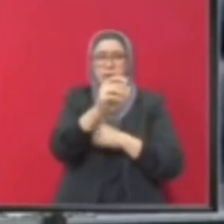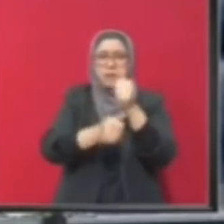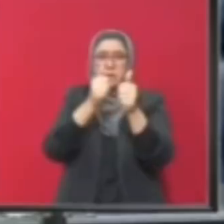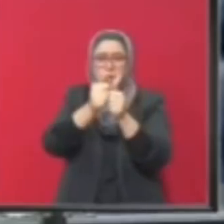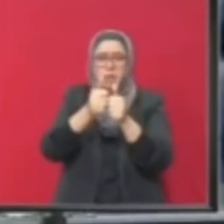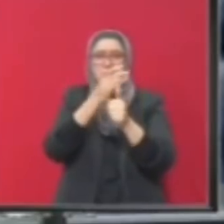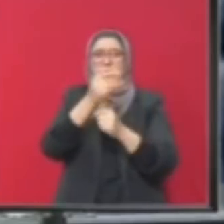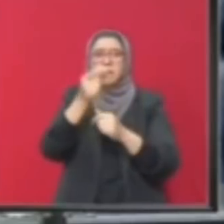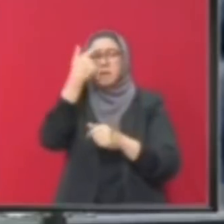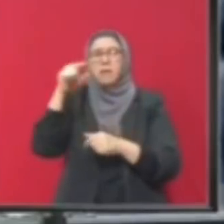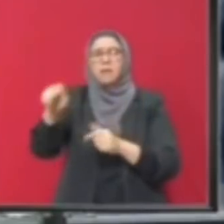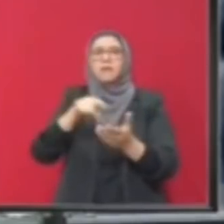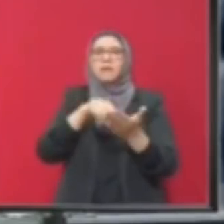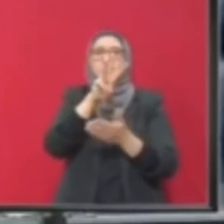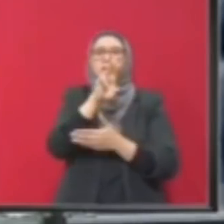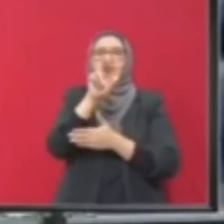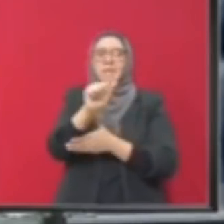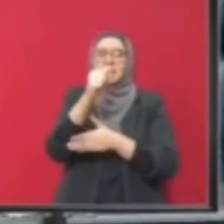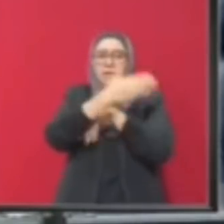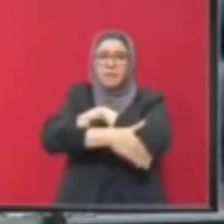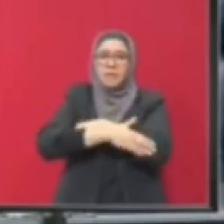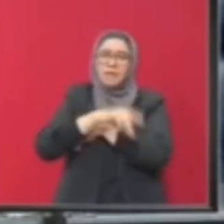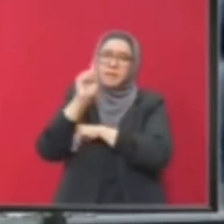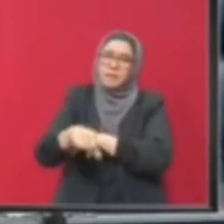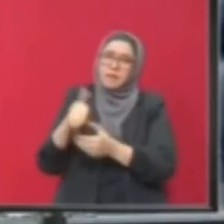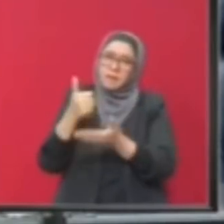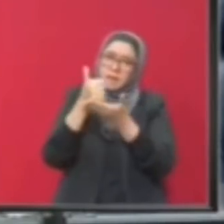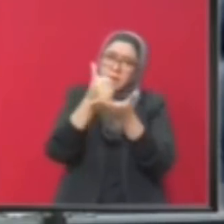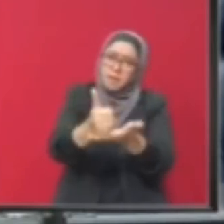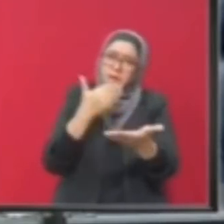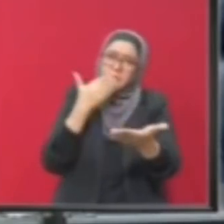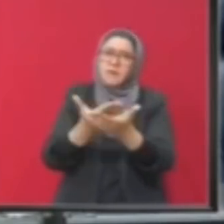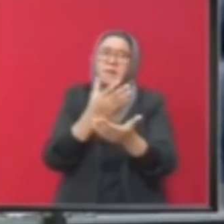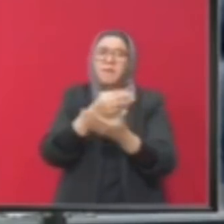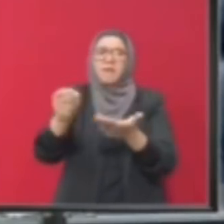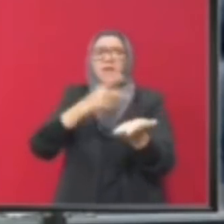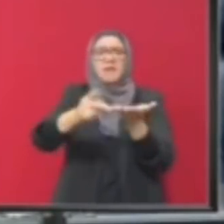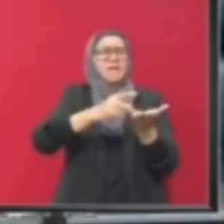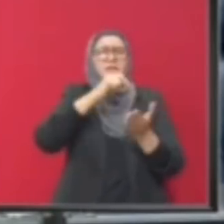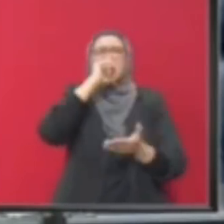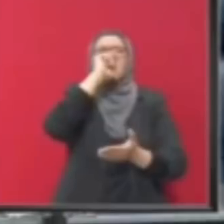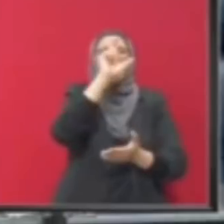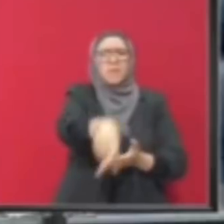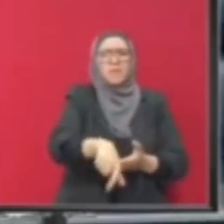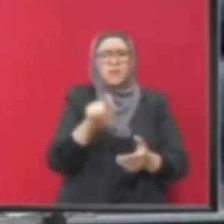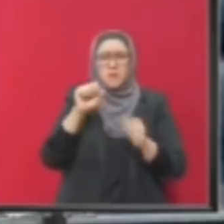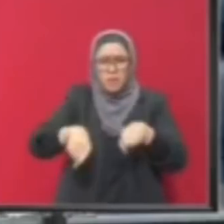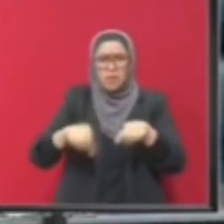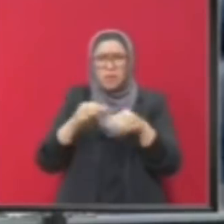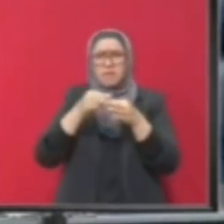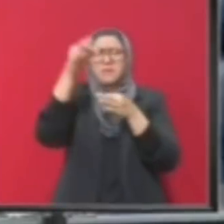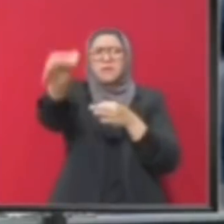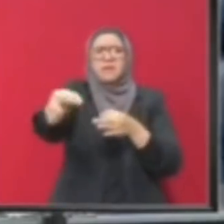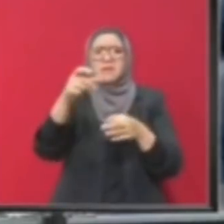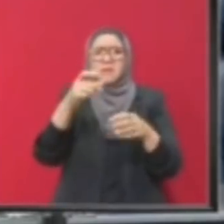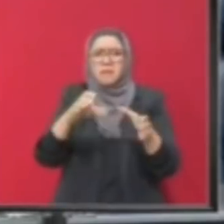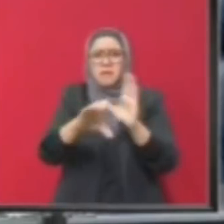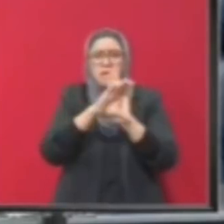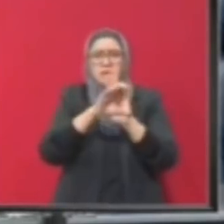bantuan sebaiknya. Keenam, perbelanjaan yang tidak diperlukan boleh ditangguhkan seperti high speed